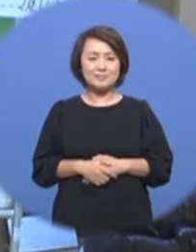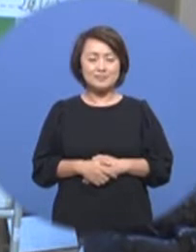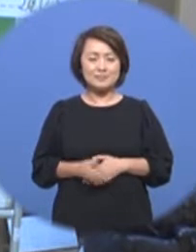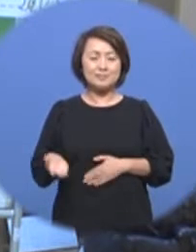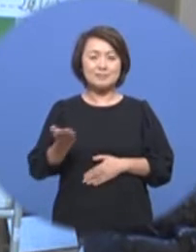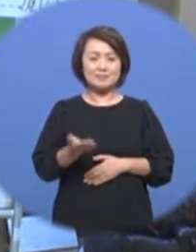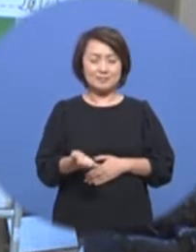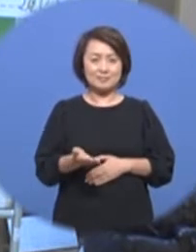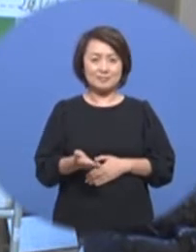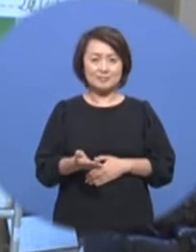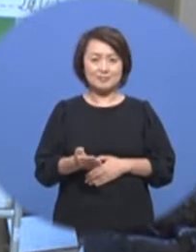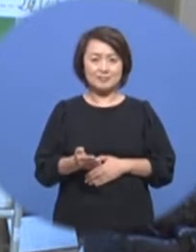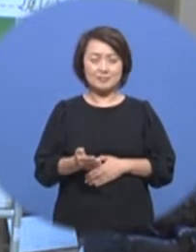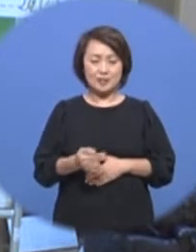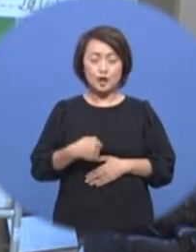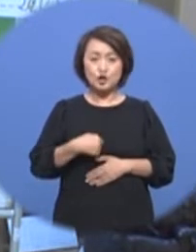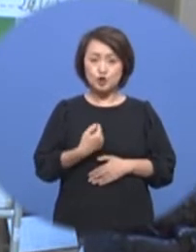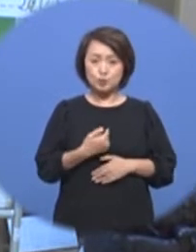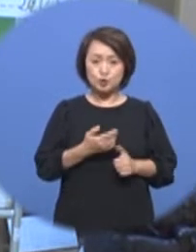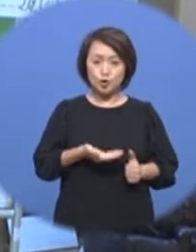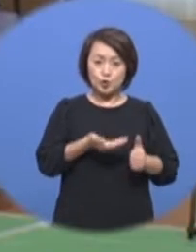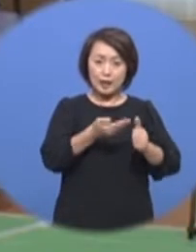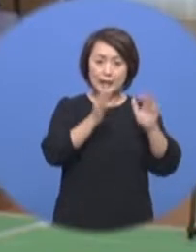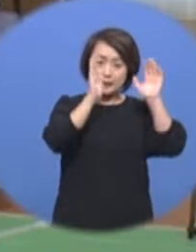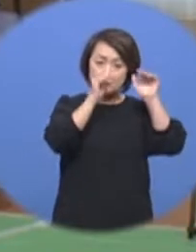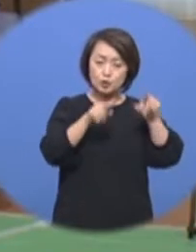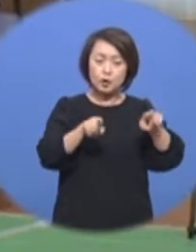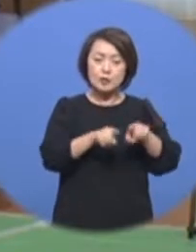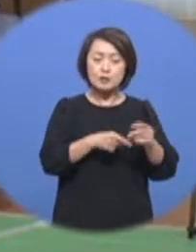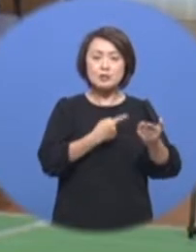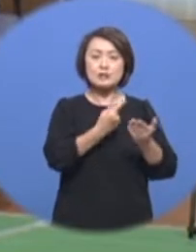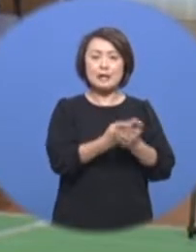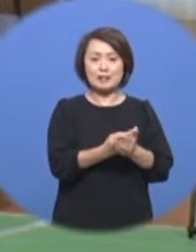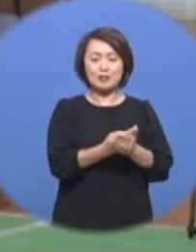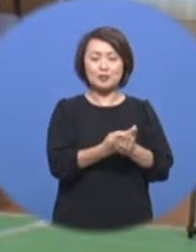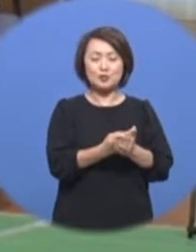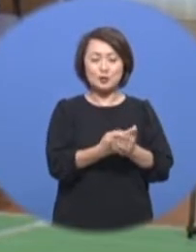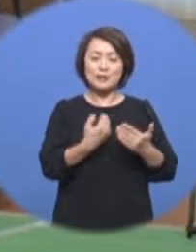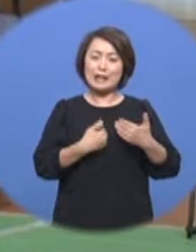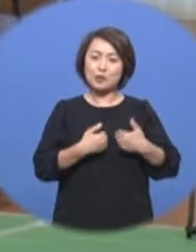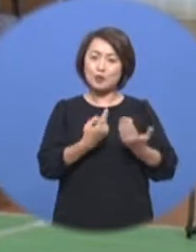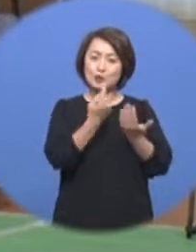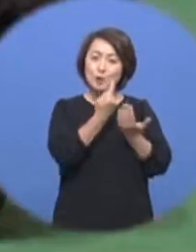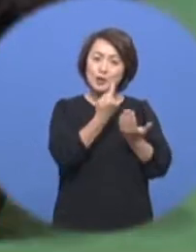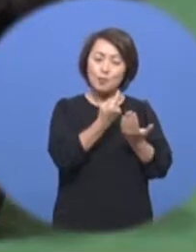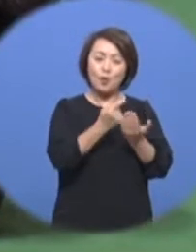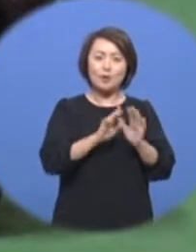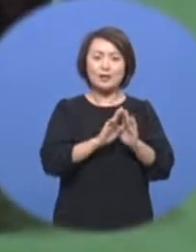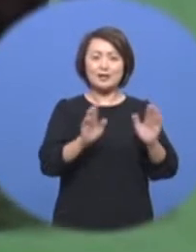続いて飼い犬と参加する犬と一緒に楽しく学ぼうが始まりました。